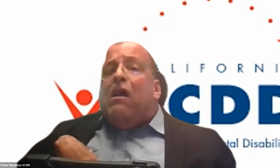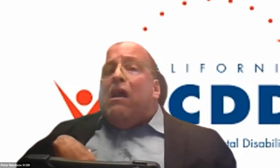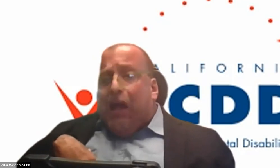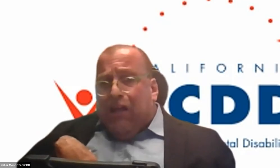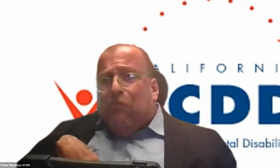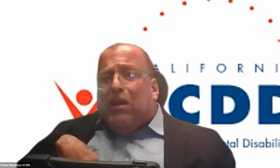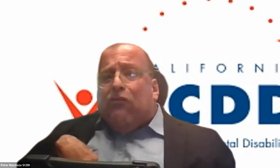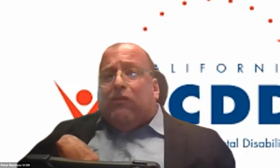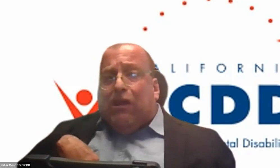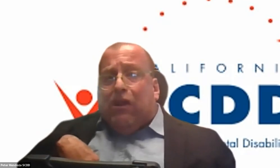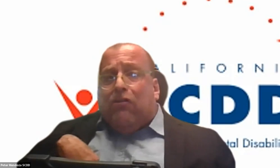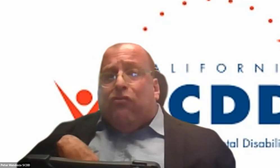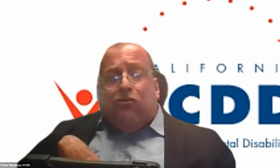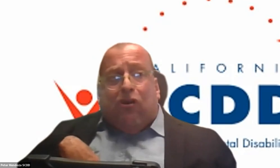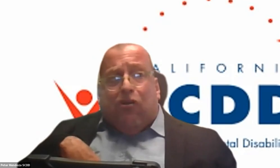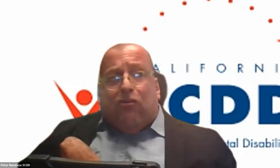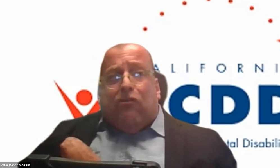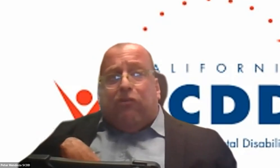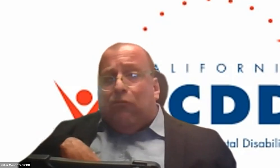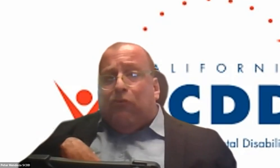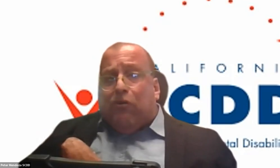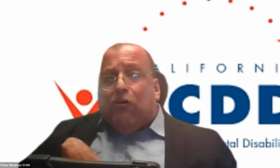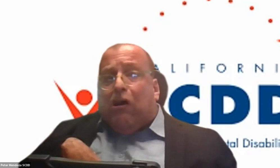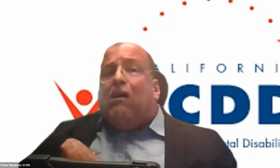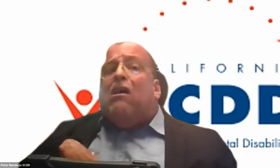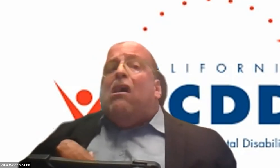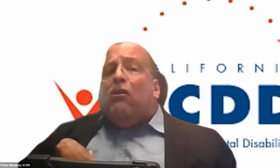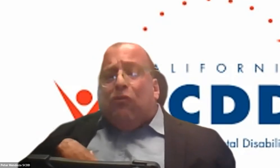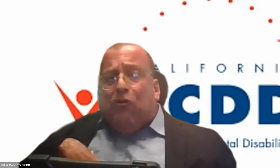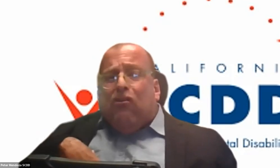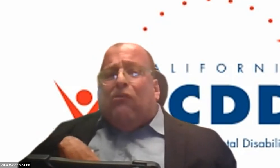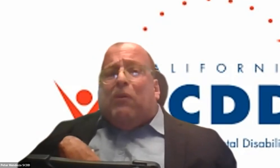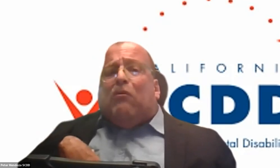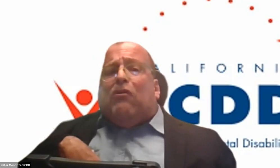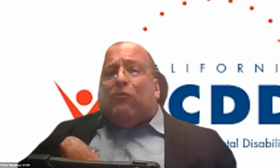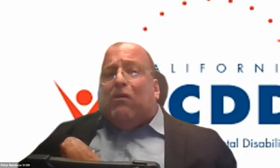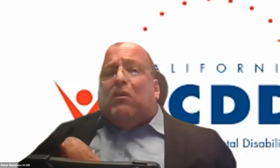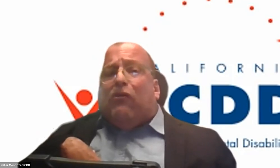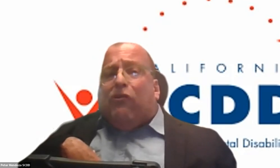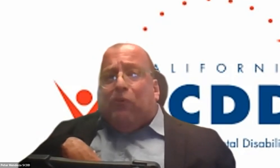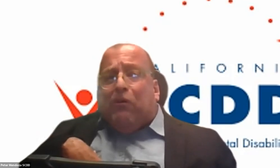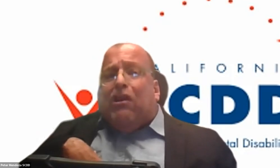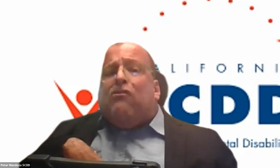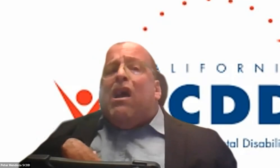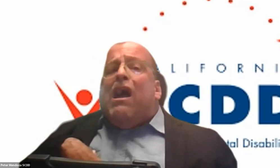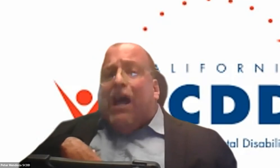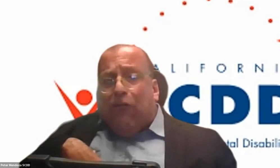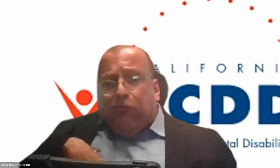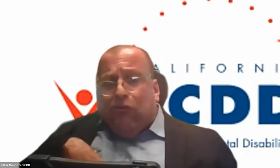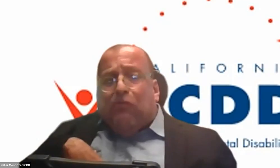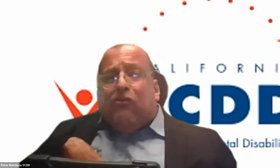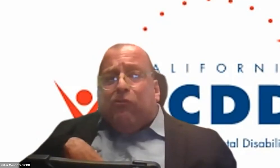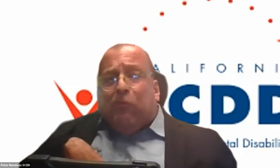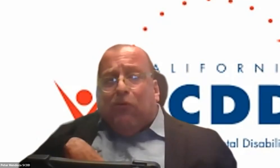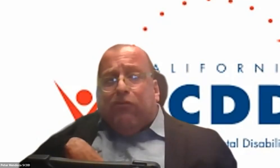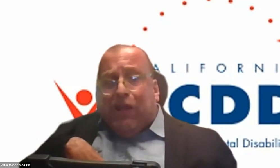an independent state agency charged under state and federal law to ensure that people with developmental disabilities have